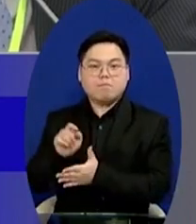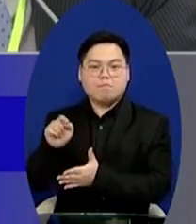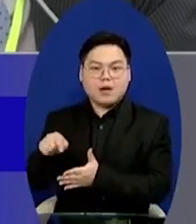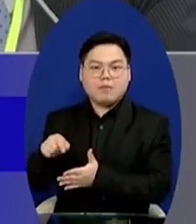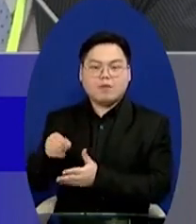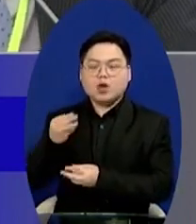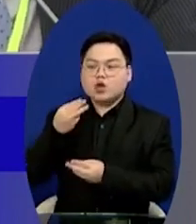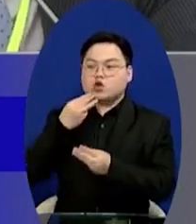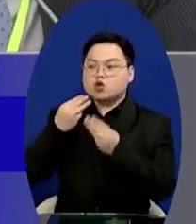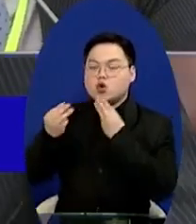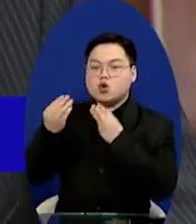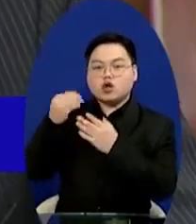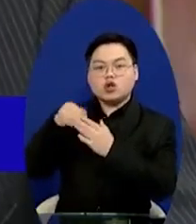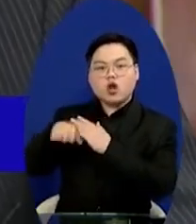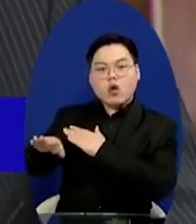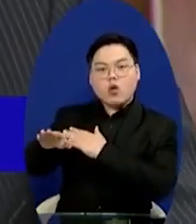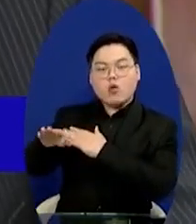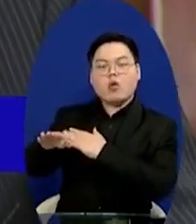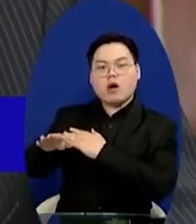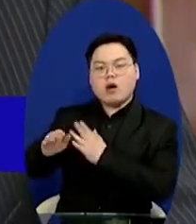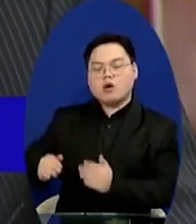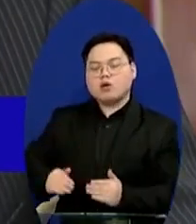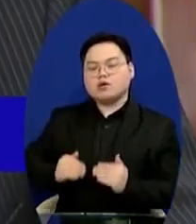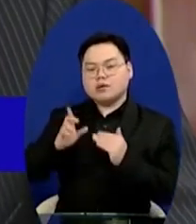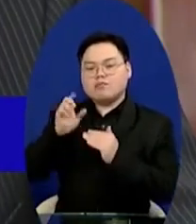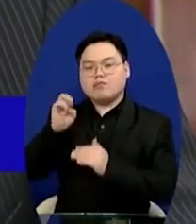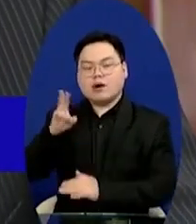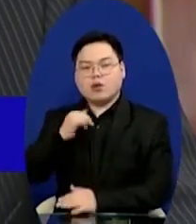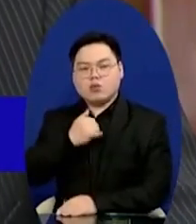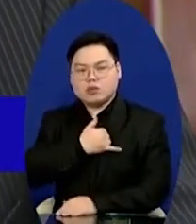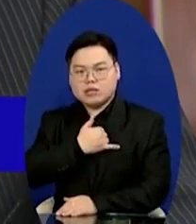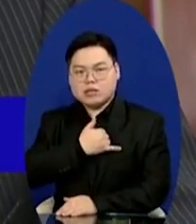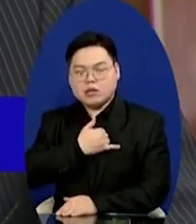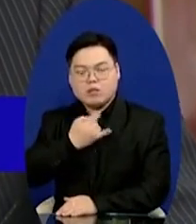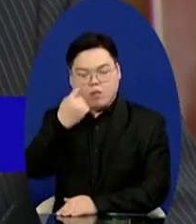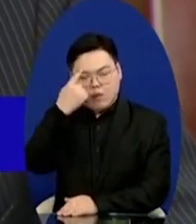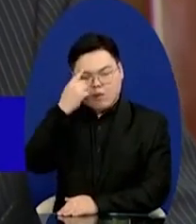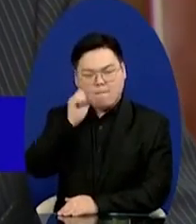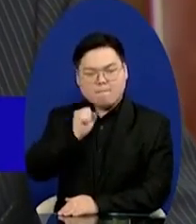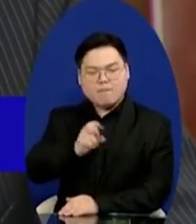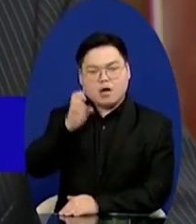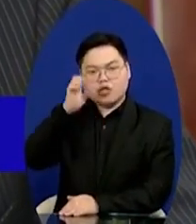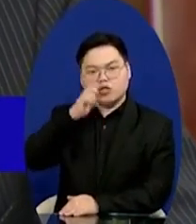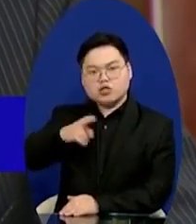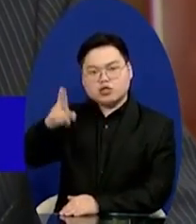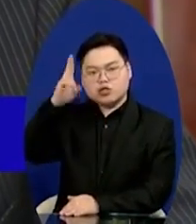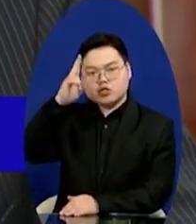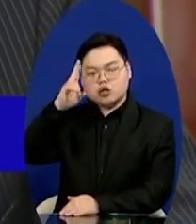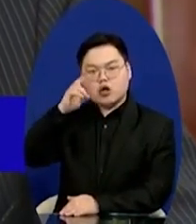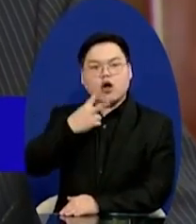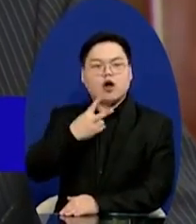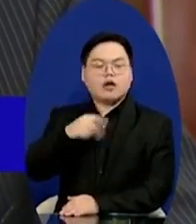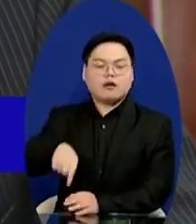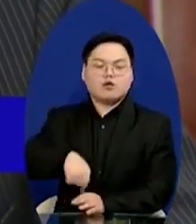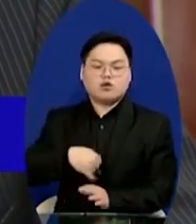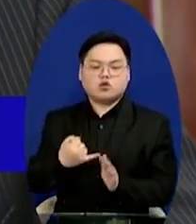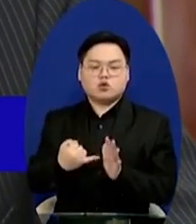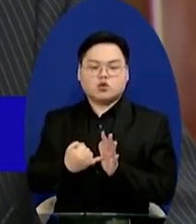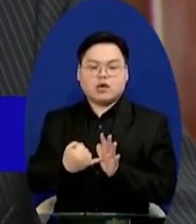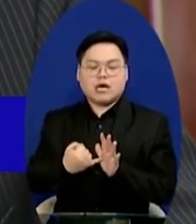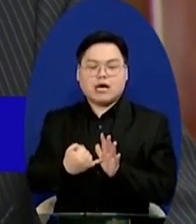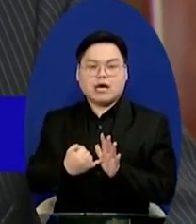ингээд шүүхээс Хөгжлийн банкны удирдал шүүхтэх Монгол банкны ерөнхийлөгчийг энэ 2.6 их